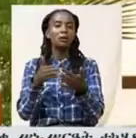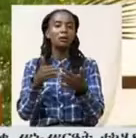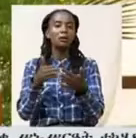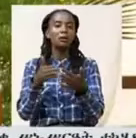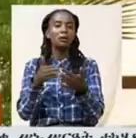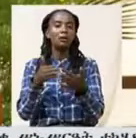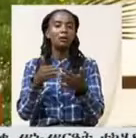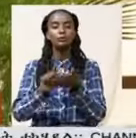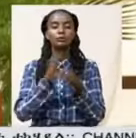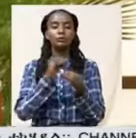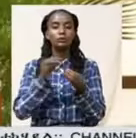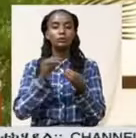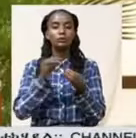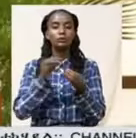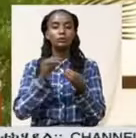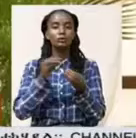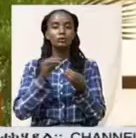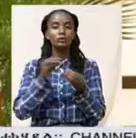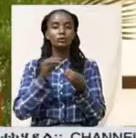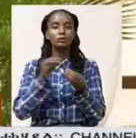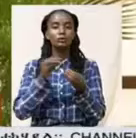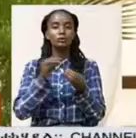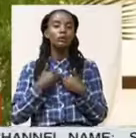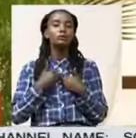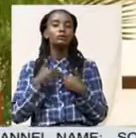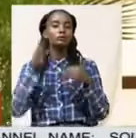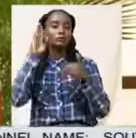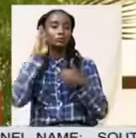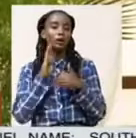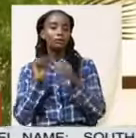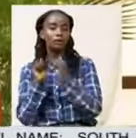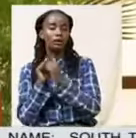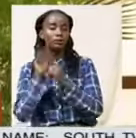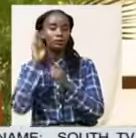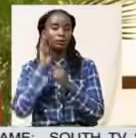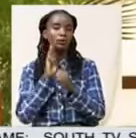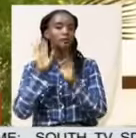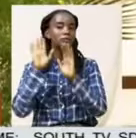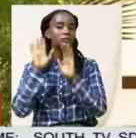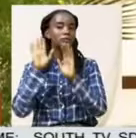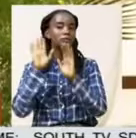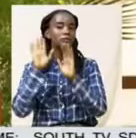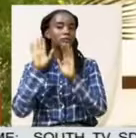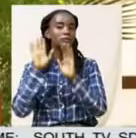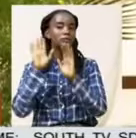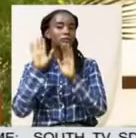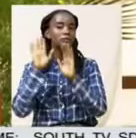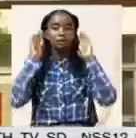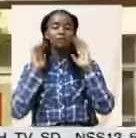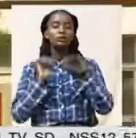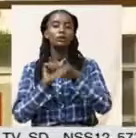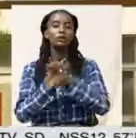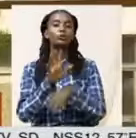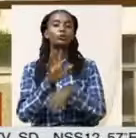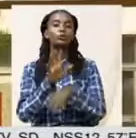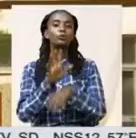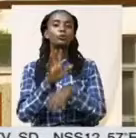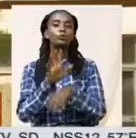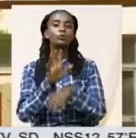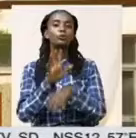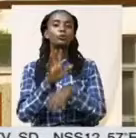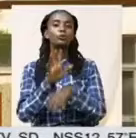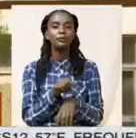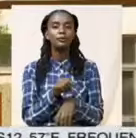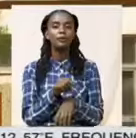ደግሞ እየጨመረ ያሉት ከግብጽ ከሱዳኖች ጋር የሱዳኖቹ አስገራሚ ነው። ያው በግብጽ ተልከው ነው